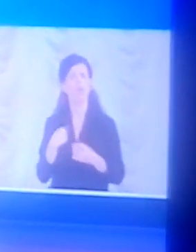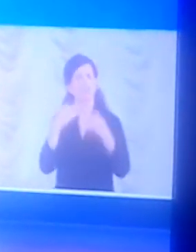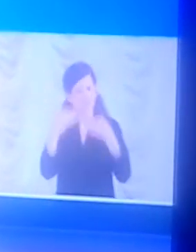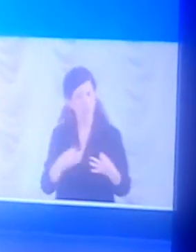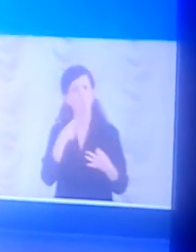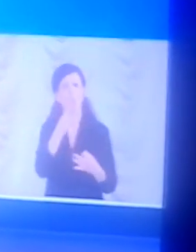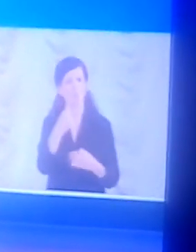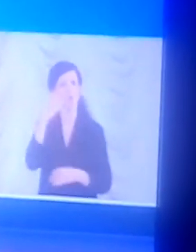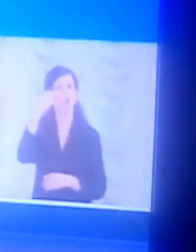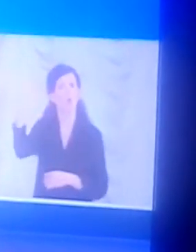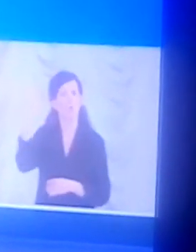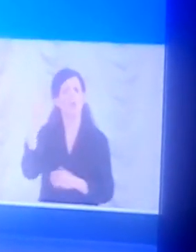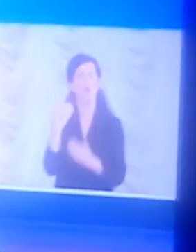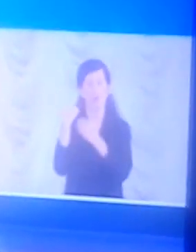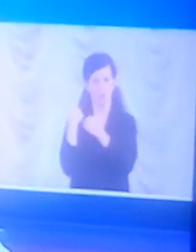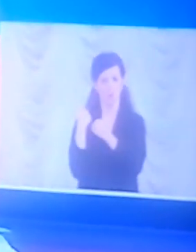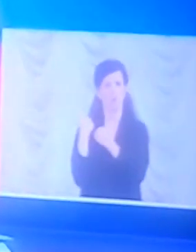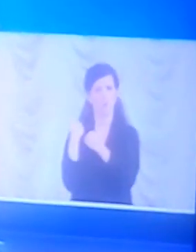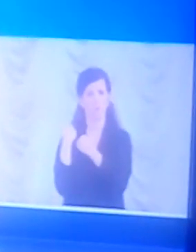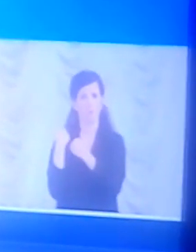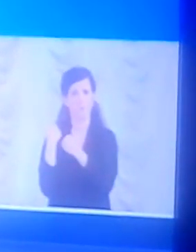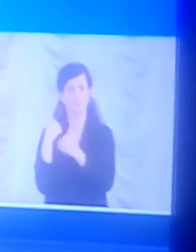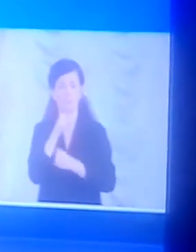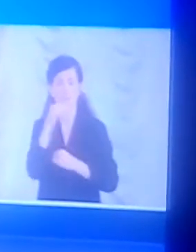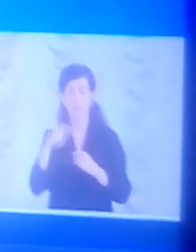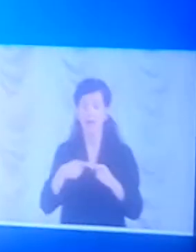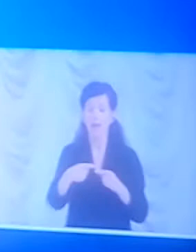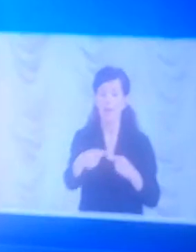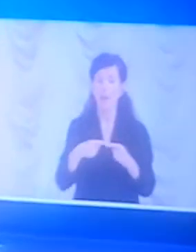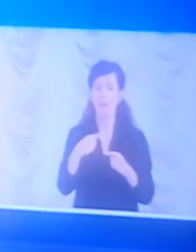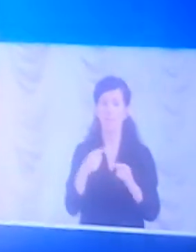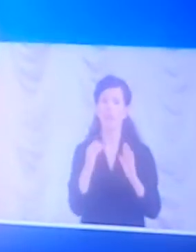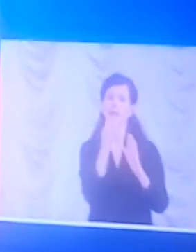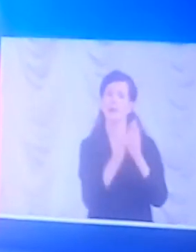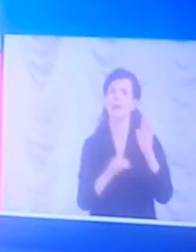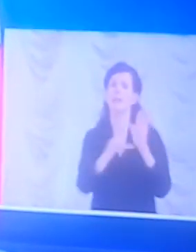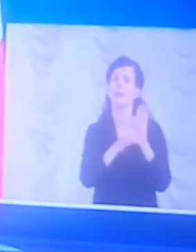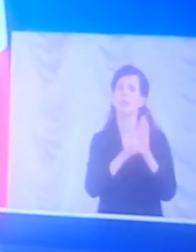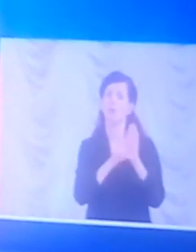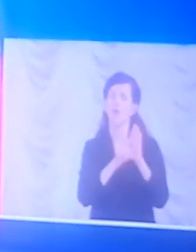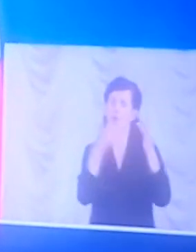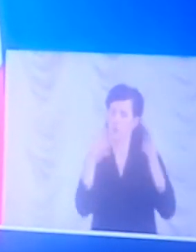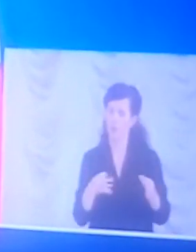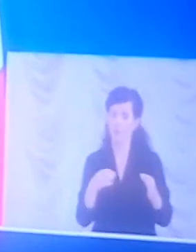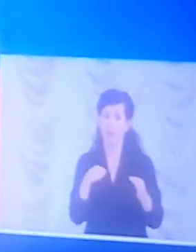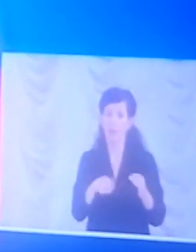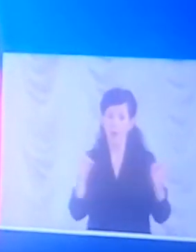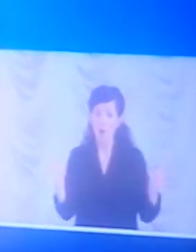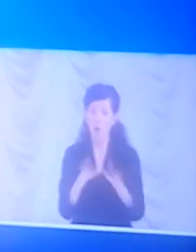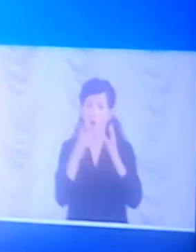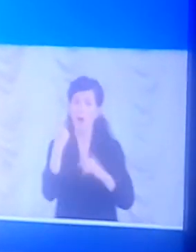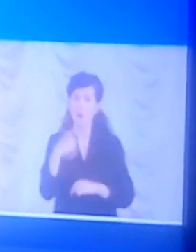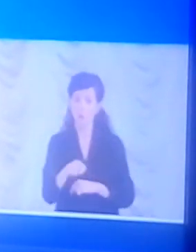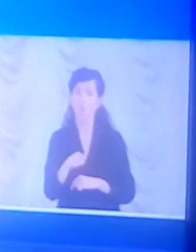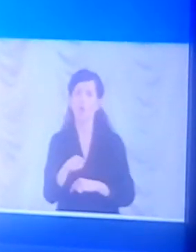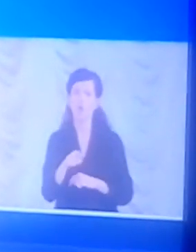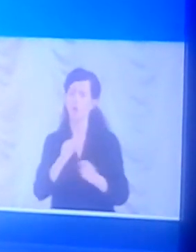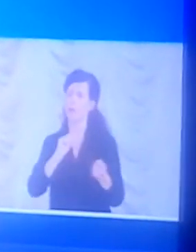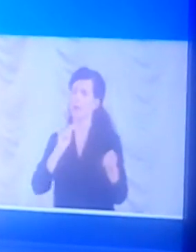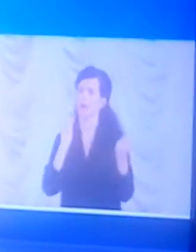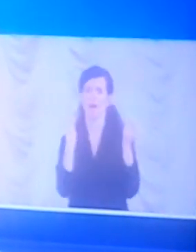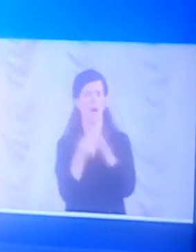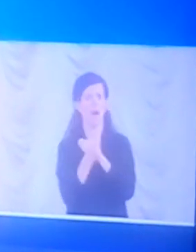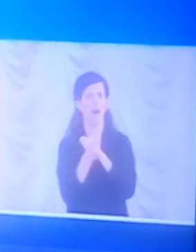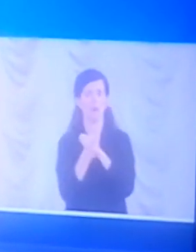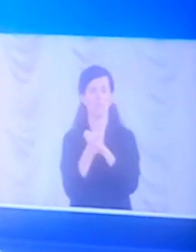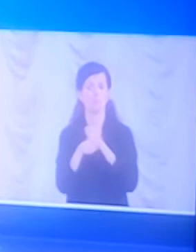parte. Serve una stagione intensa di riforme, deve essere questa l'occasione per cambiare radicalmente